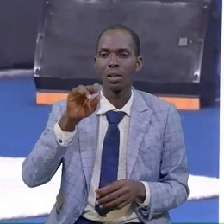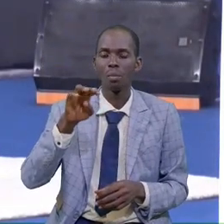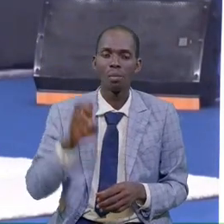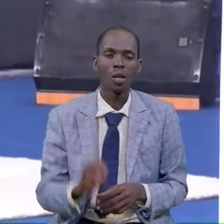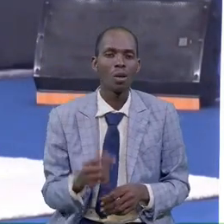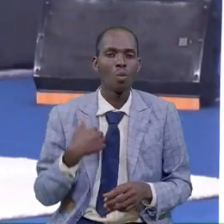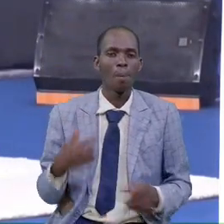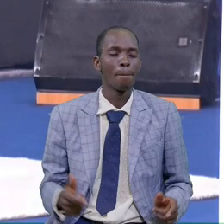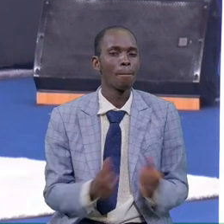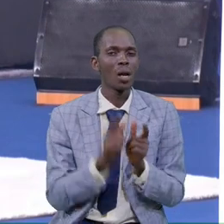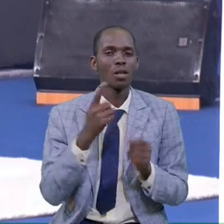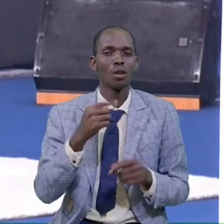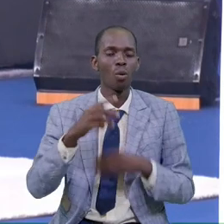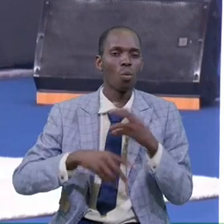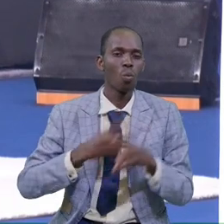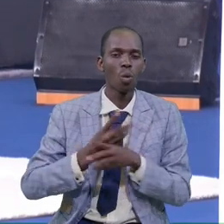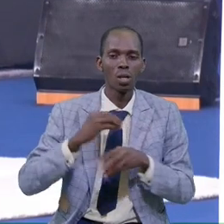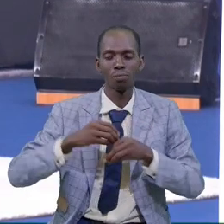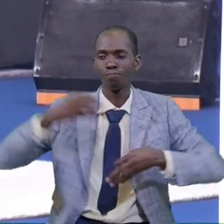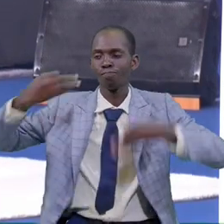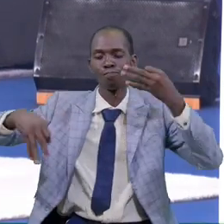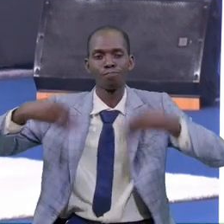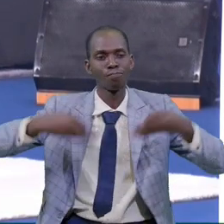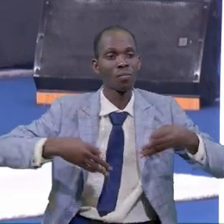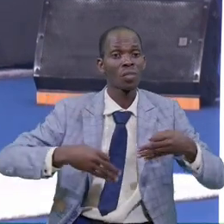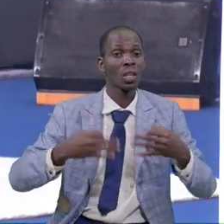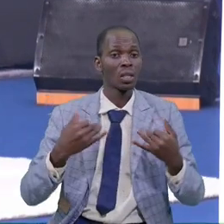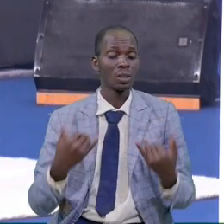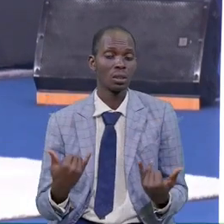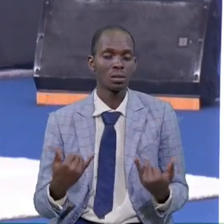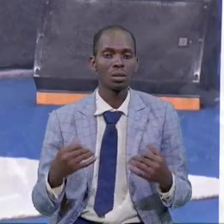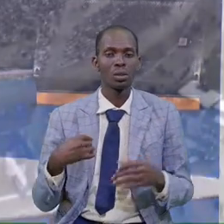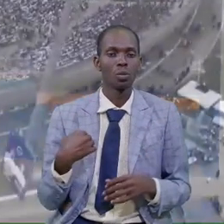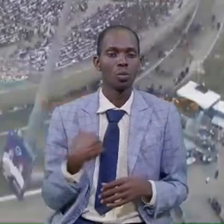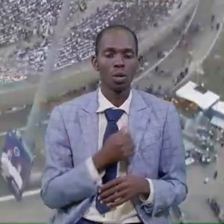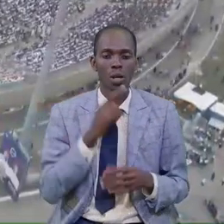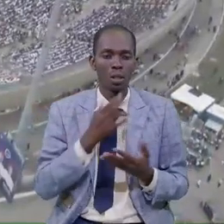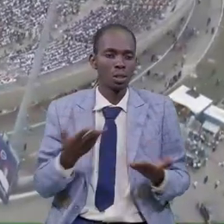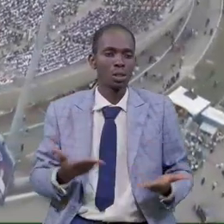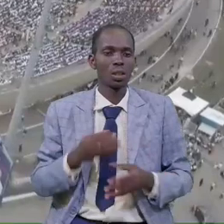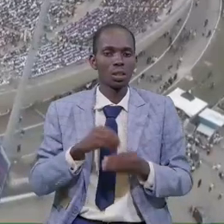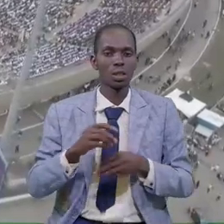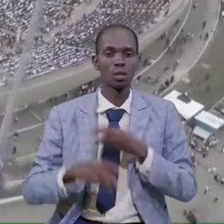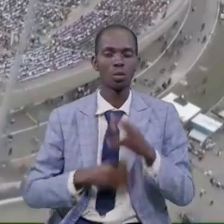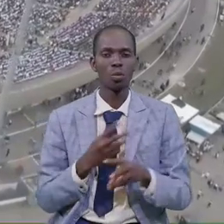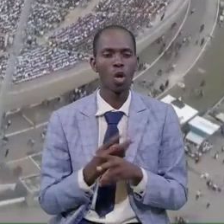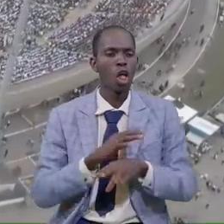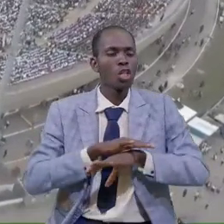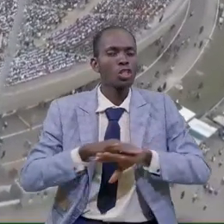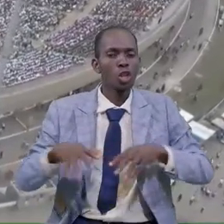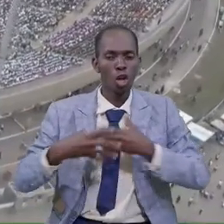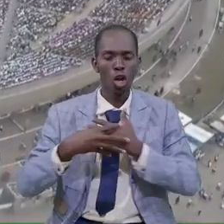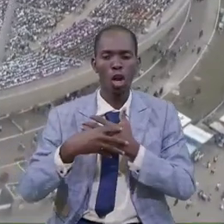la condamnation. Maintenant tu es là dans le monde. Ne sois pas comme eux. Qui est